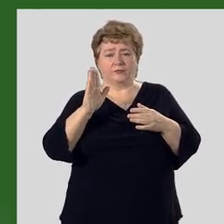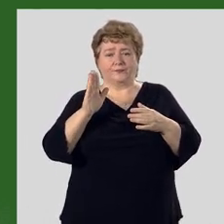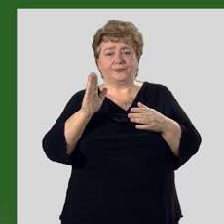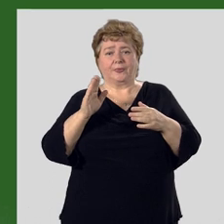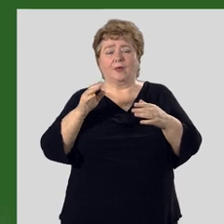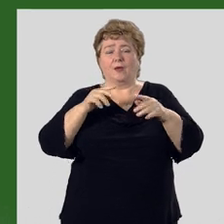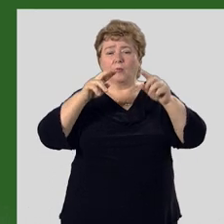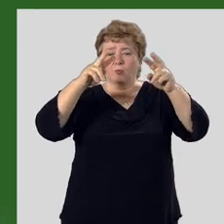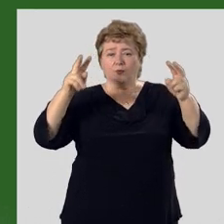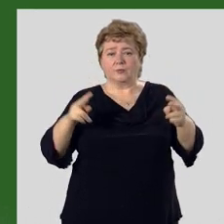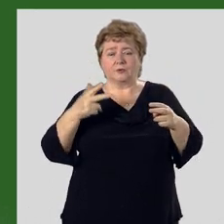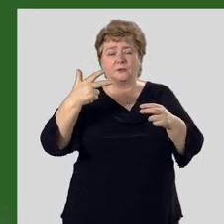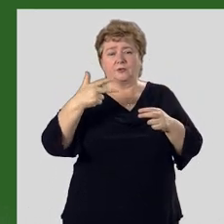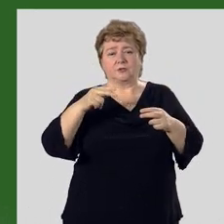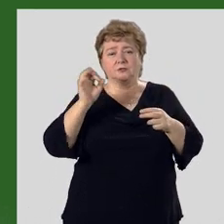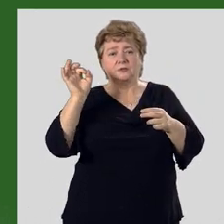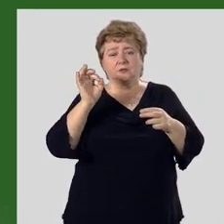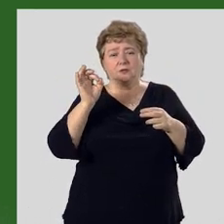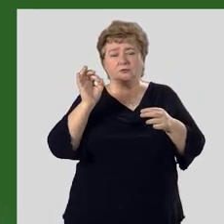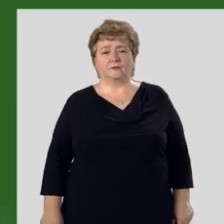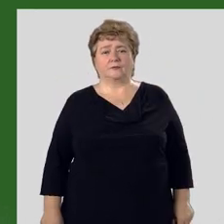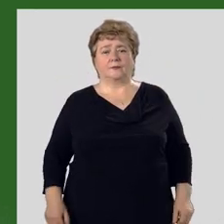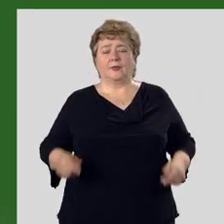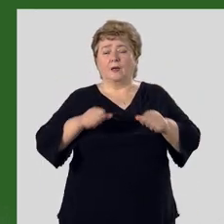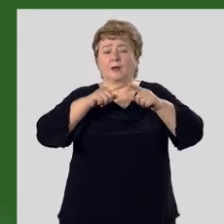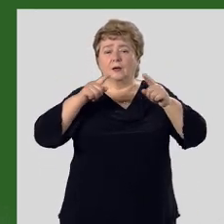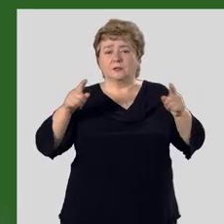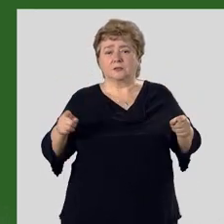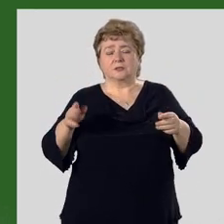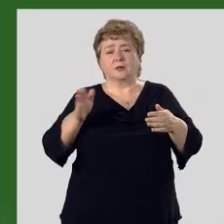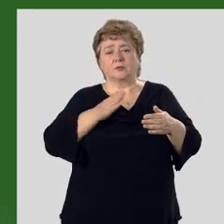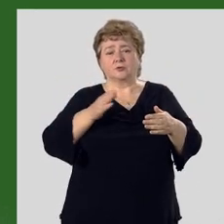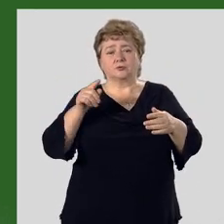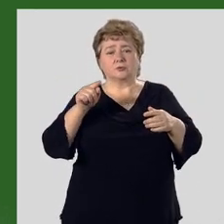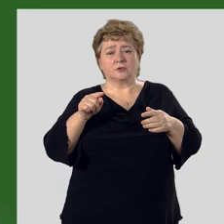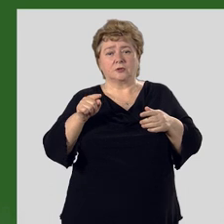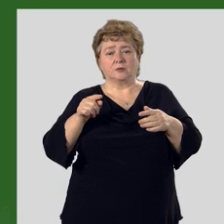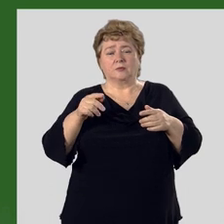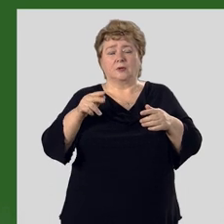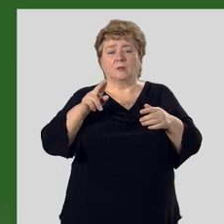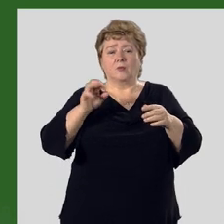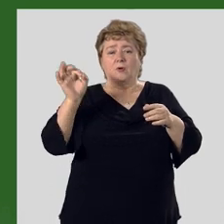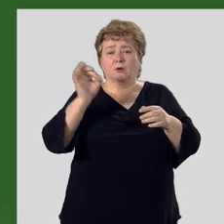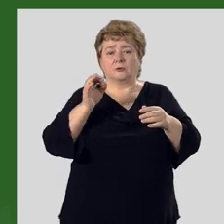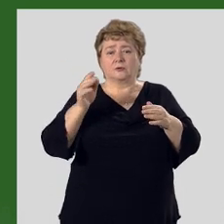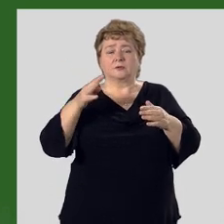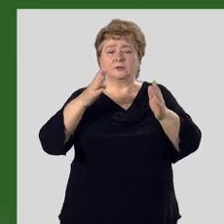по меридиану 30 градусов. Расстояние между ними по градусам на карте